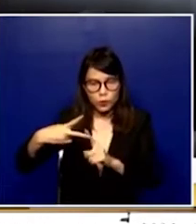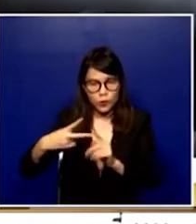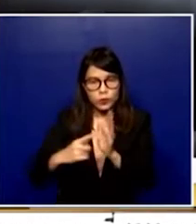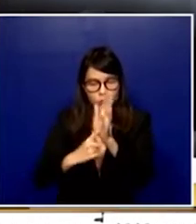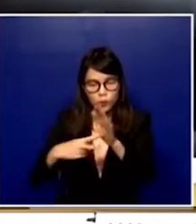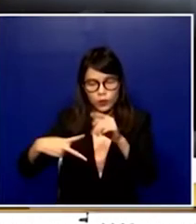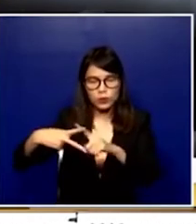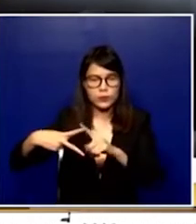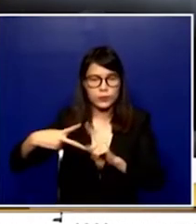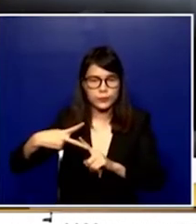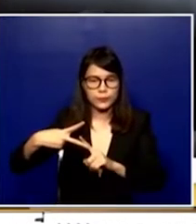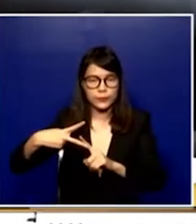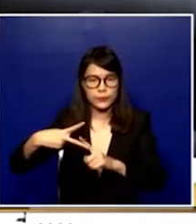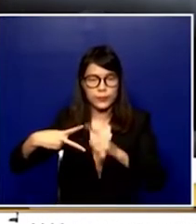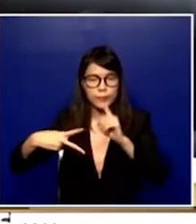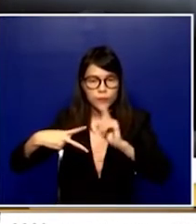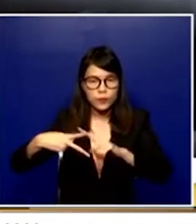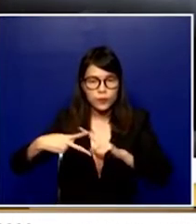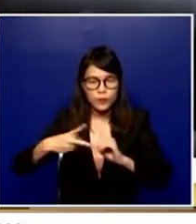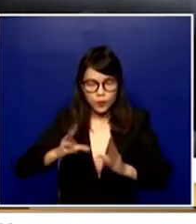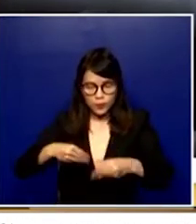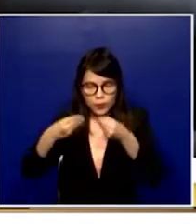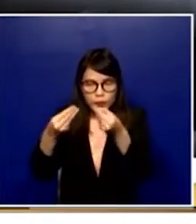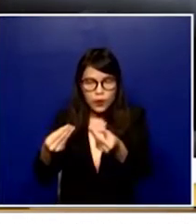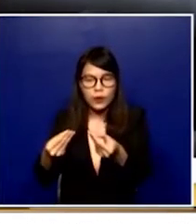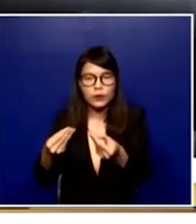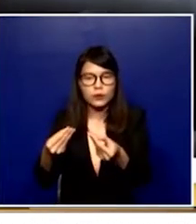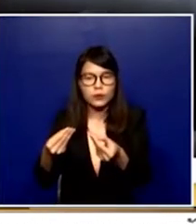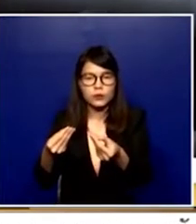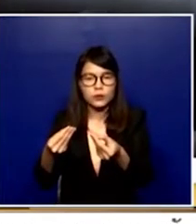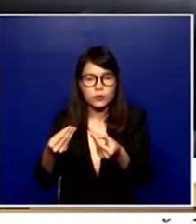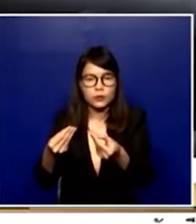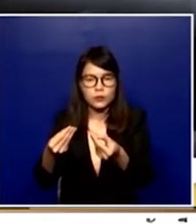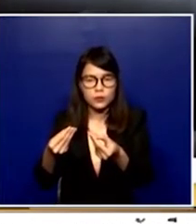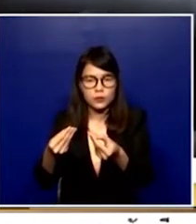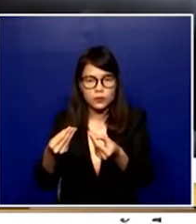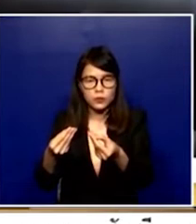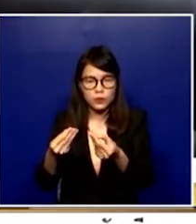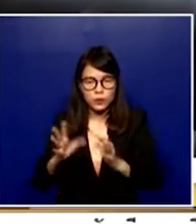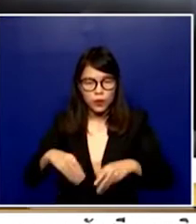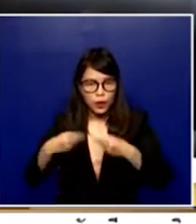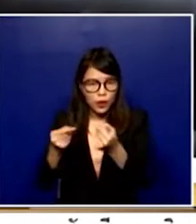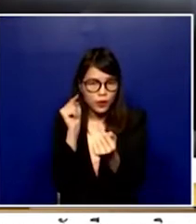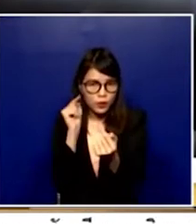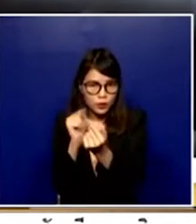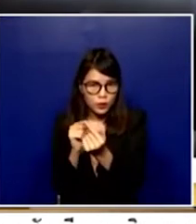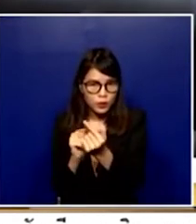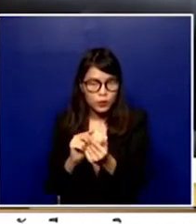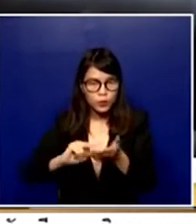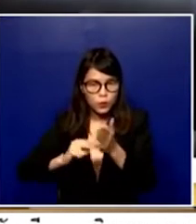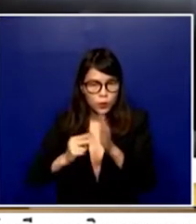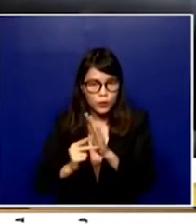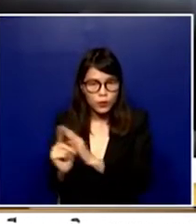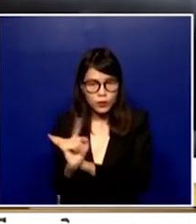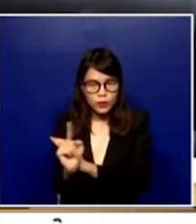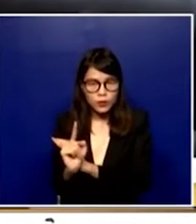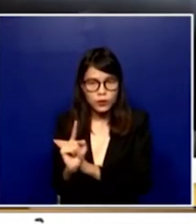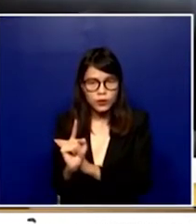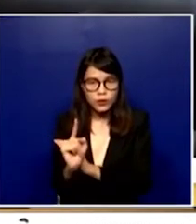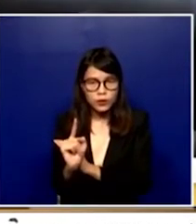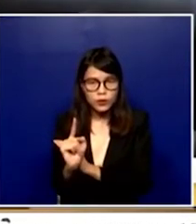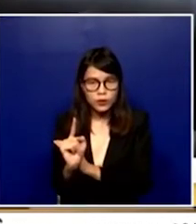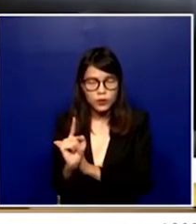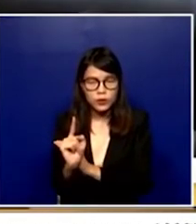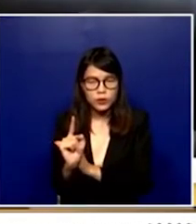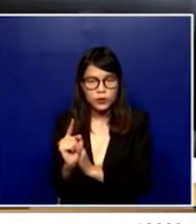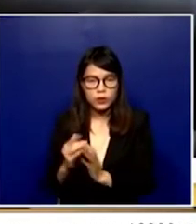หนึ่ง เป็นการให้โดยธรรมจัญญาเราทราบใชไหมคะ การให้โดยธรจัญญาคืออะไรการให้